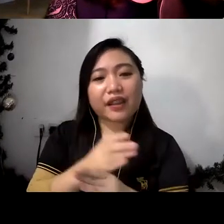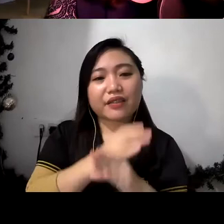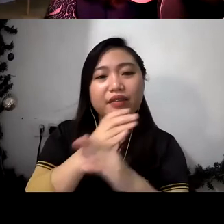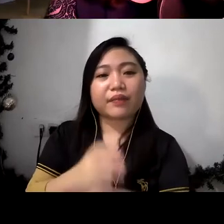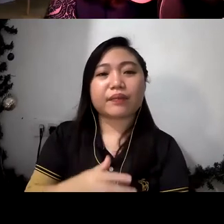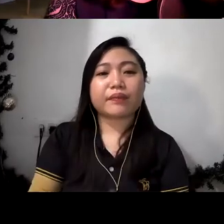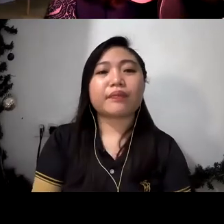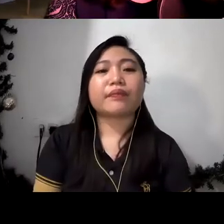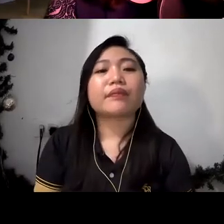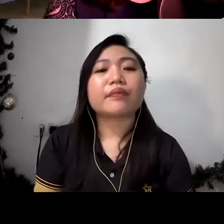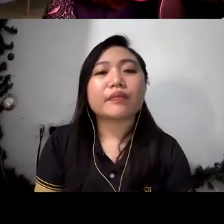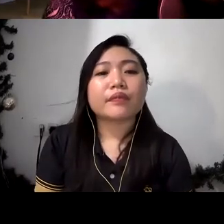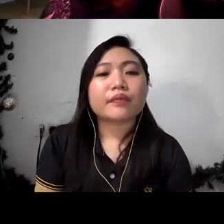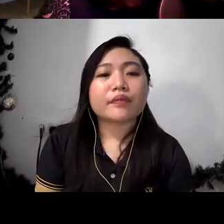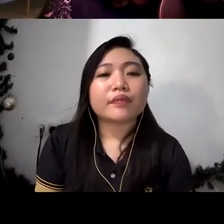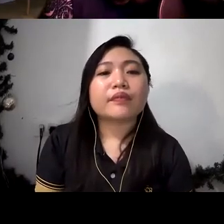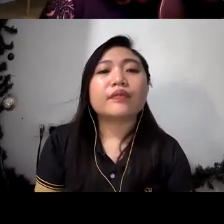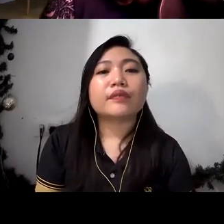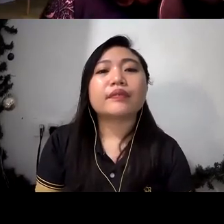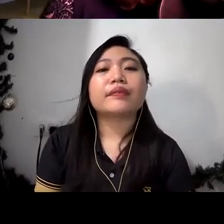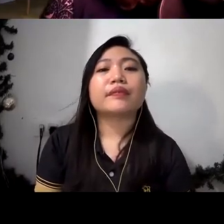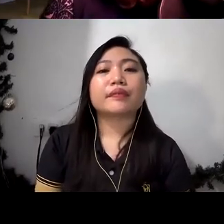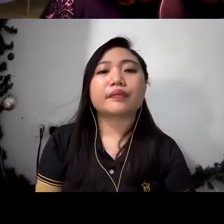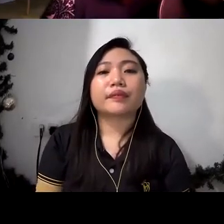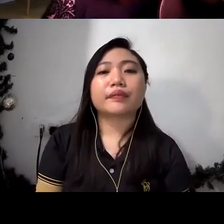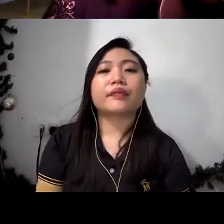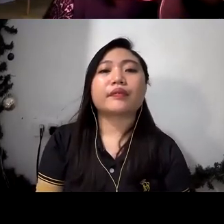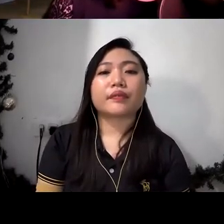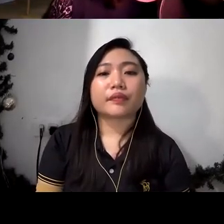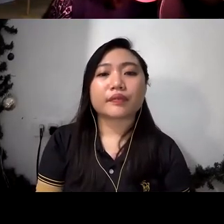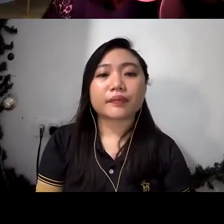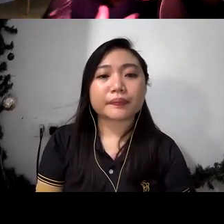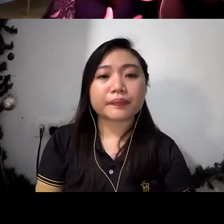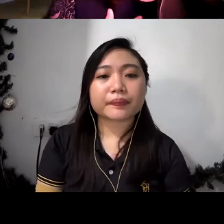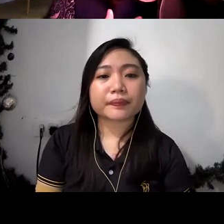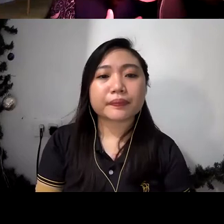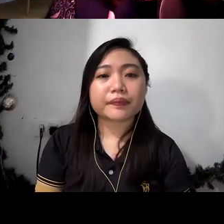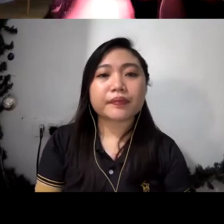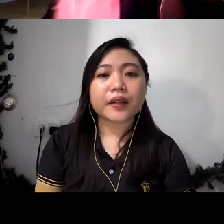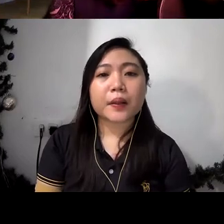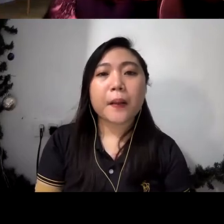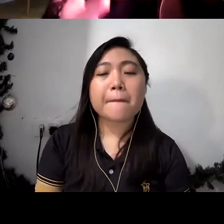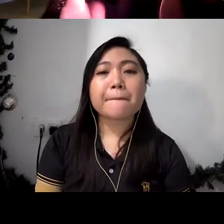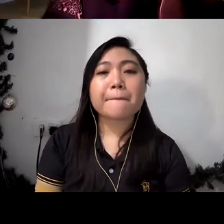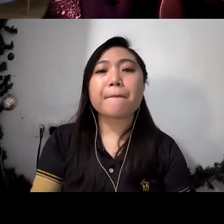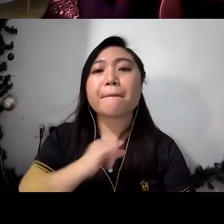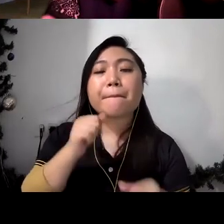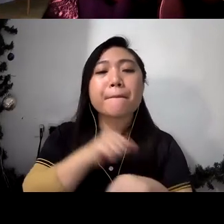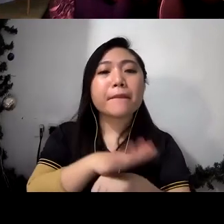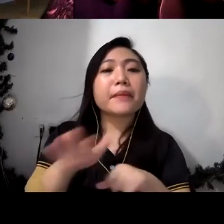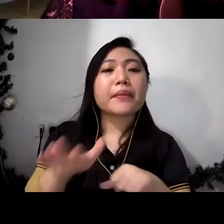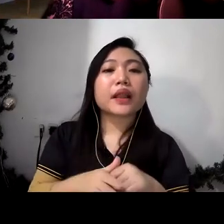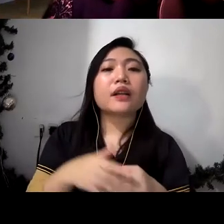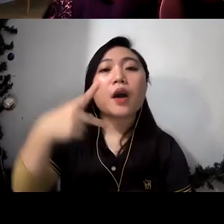the PowerPoint, the PDF version, ano, kasi that's our ano sa amin, eh, but I'm sending the copy, the